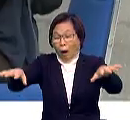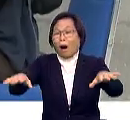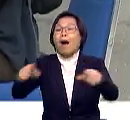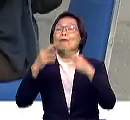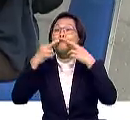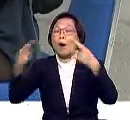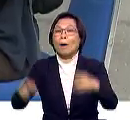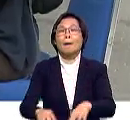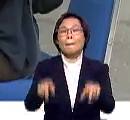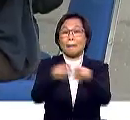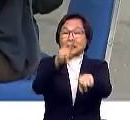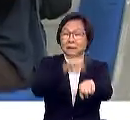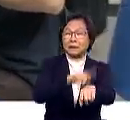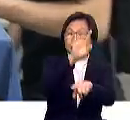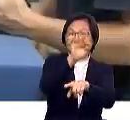sama, sebanyak